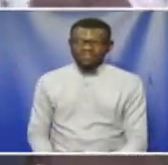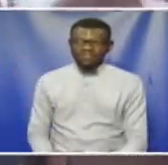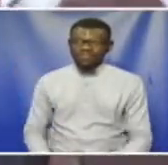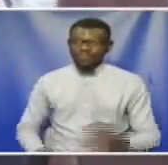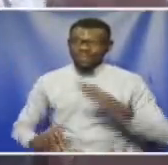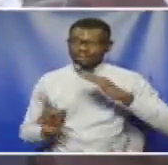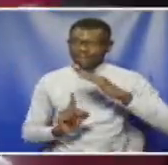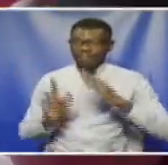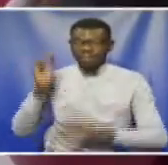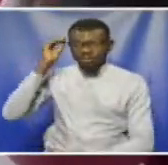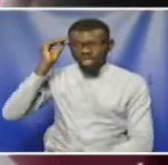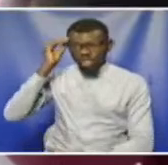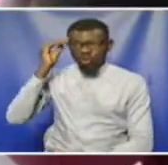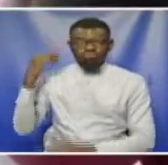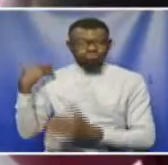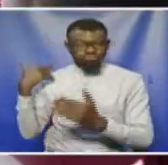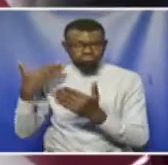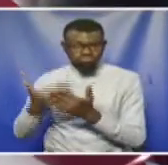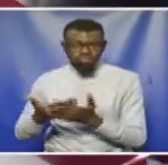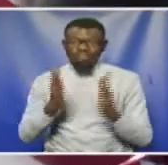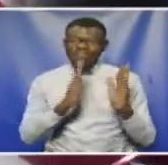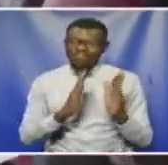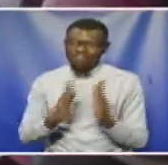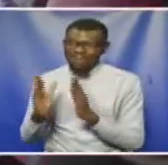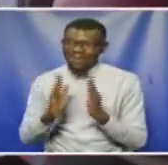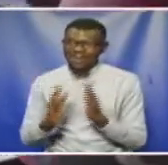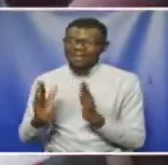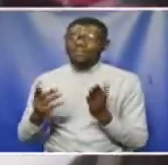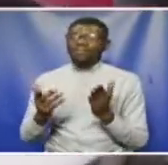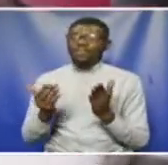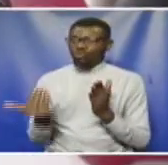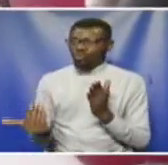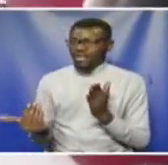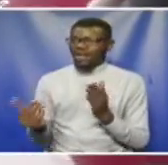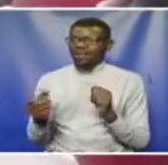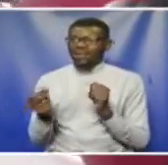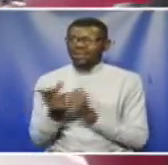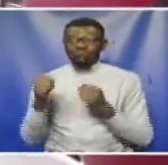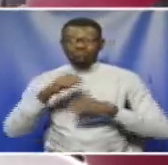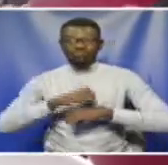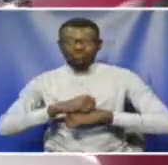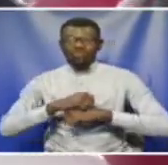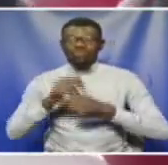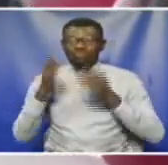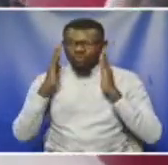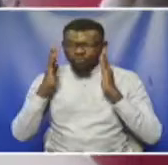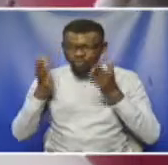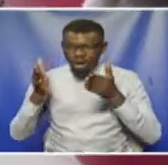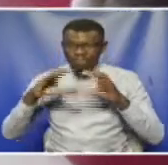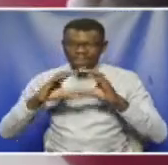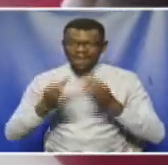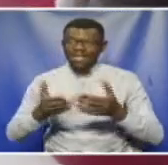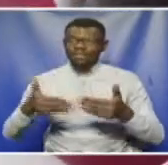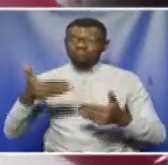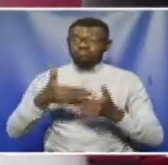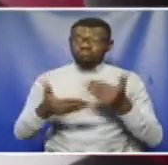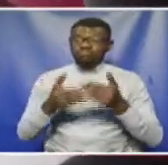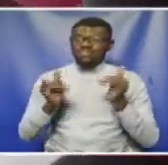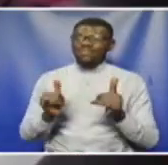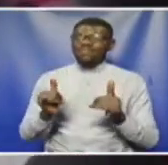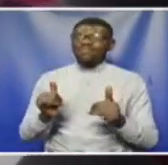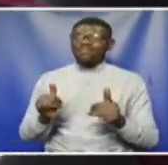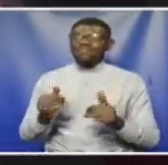Wizara ya elimu imekuwa mbioni kufanya maandalizi ya ujio wa junior secondary, kipaumbele kikipewa ujenzi wa madarasa mapya. Na Jumatano, waziri